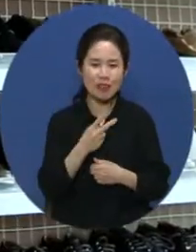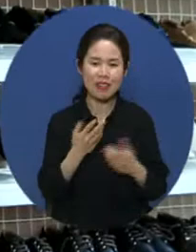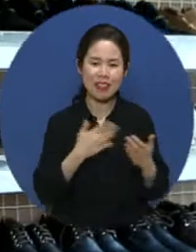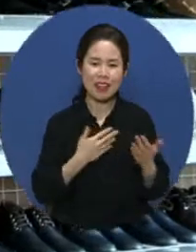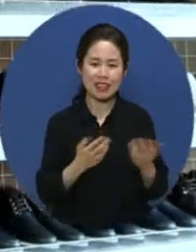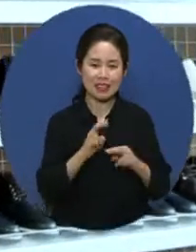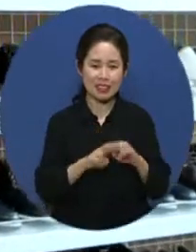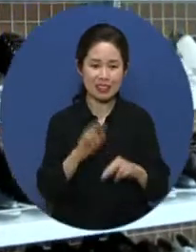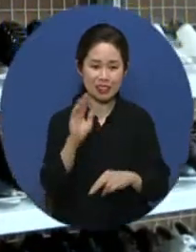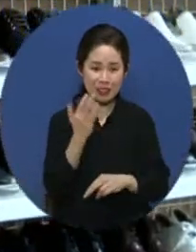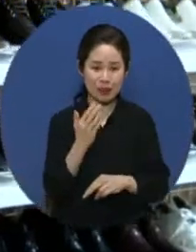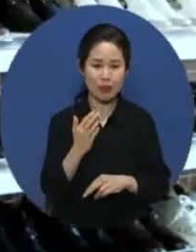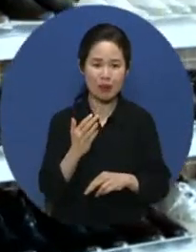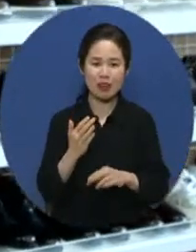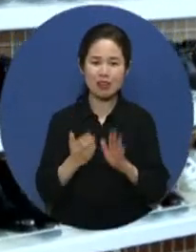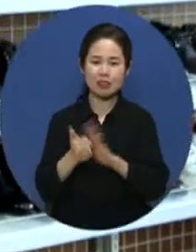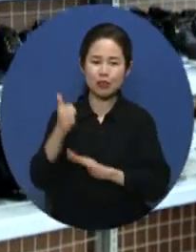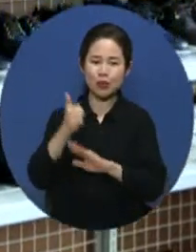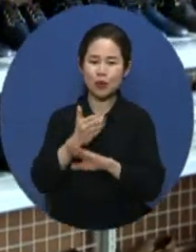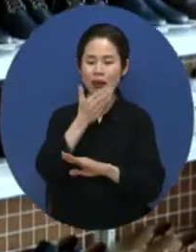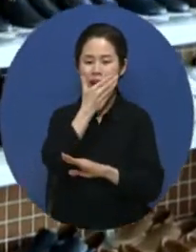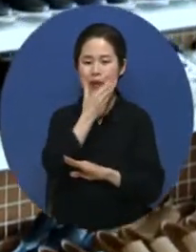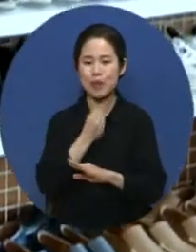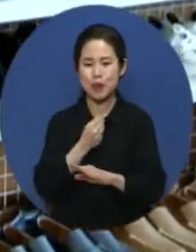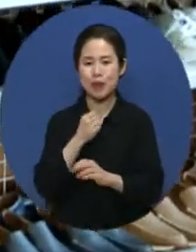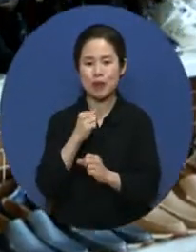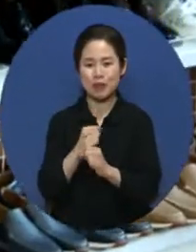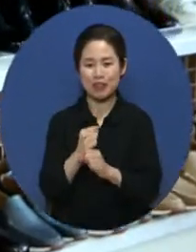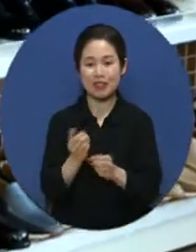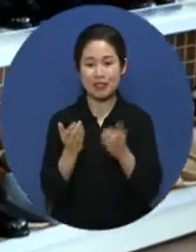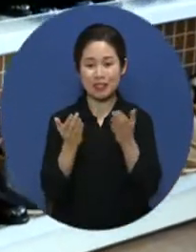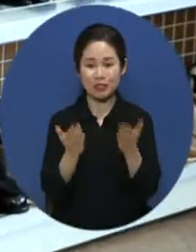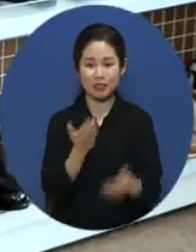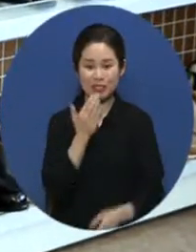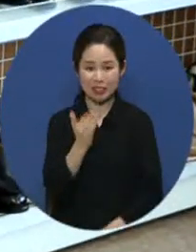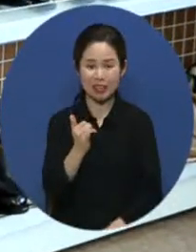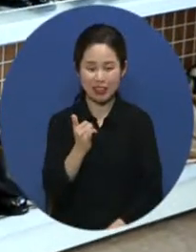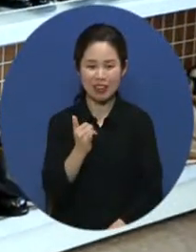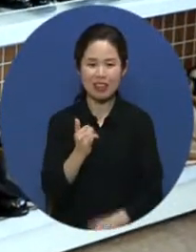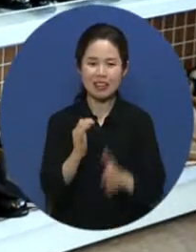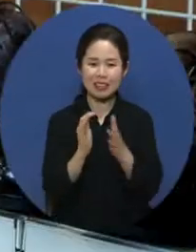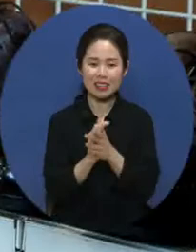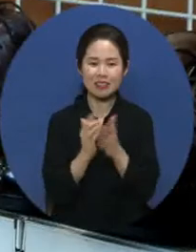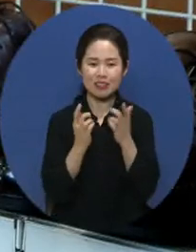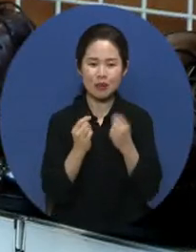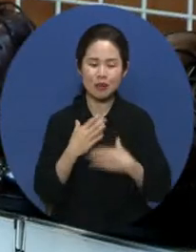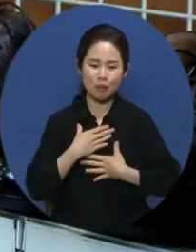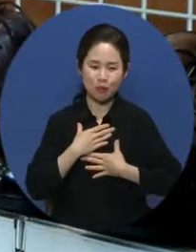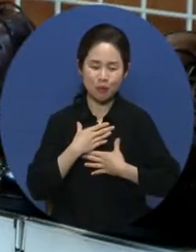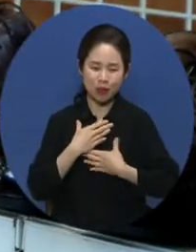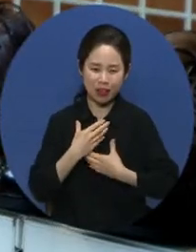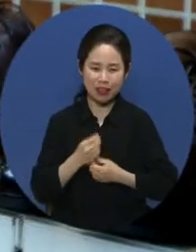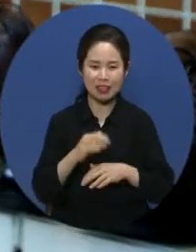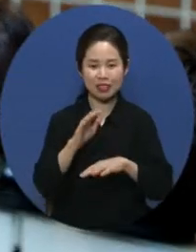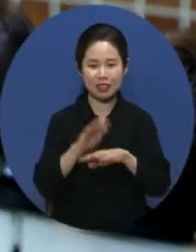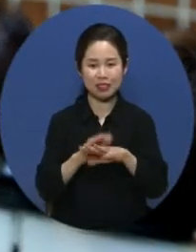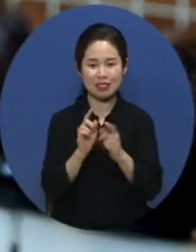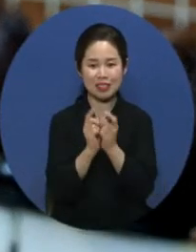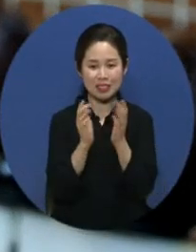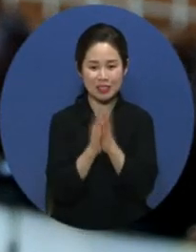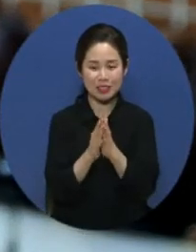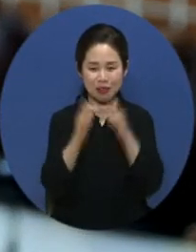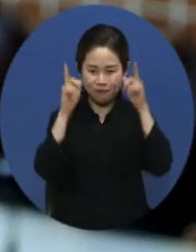행복의 동반자가 되는 것. 친구처럼 편안한 수제와 아지오를 만드는 사람들의 이야기를